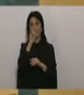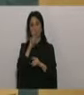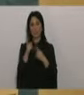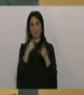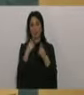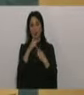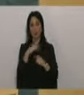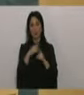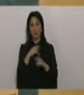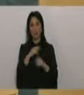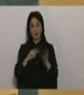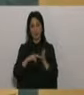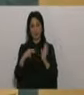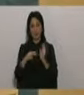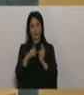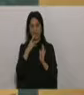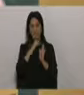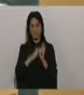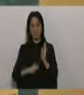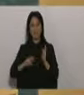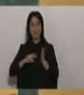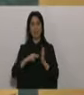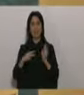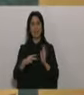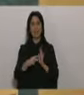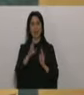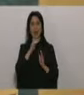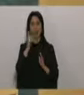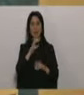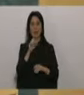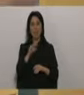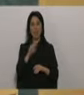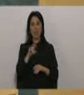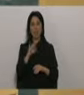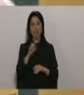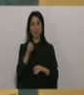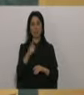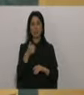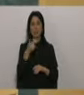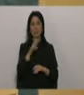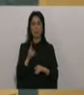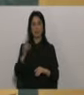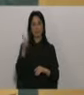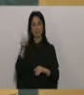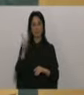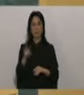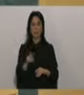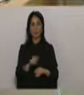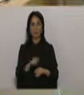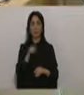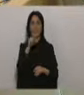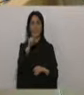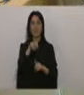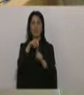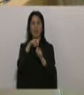საუბარი დაგეგმილი სისხლიანი გეგმაო. თალბატონი სამადაშვილი ლაპარაკობდა და კიდევ პრემიერის კინი შვეტა. თქვენმა